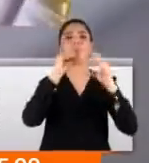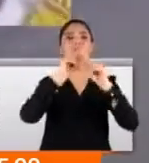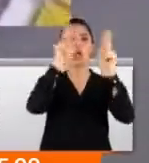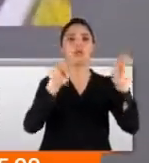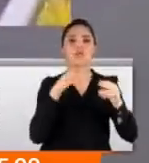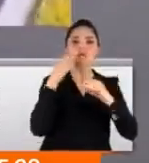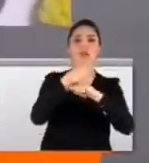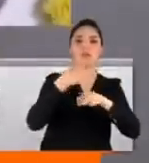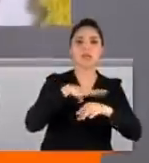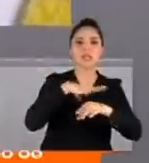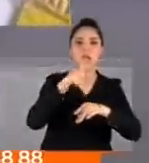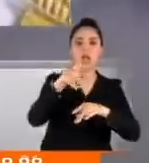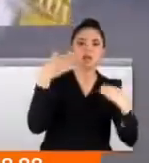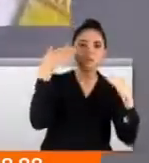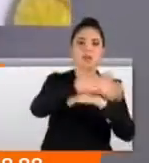daldı.